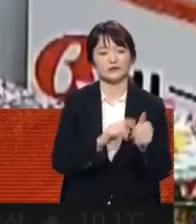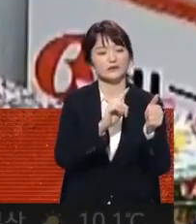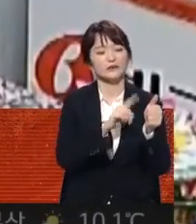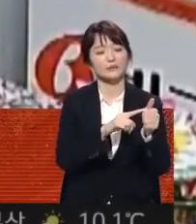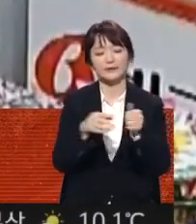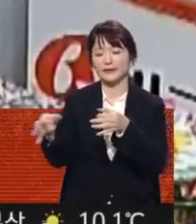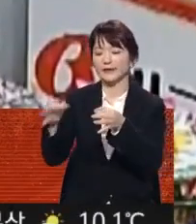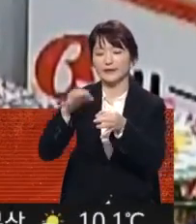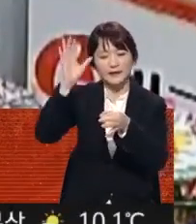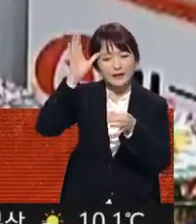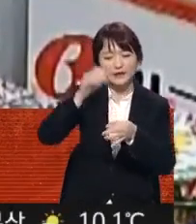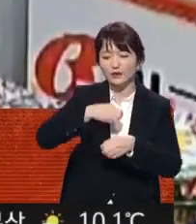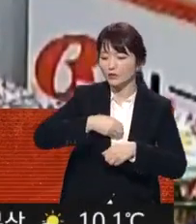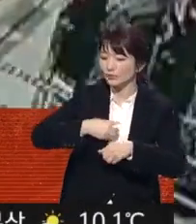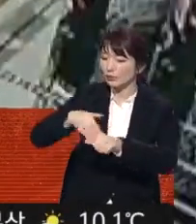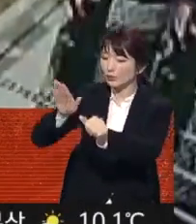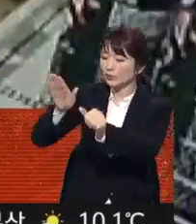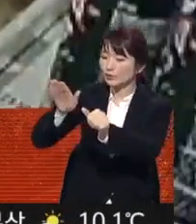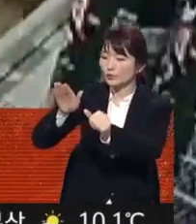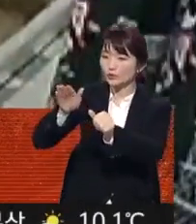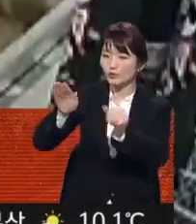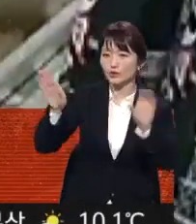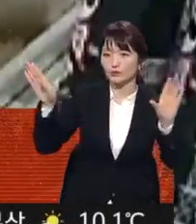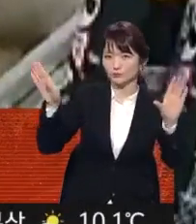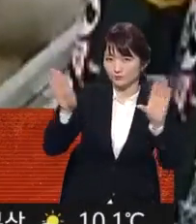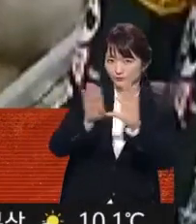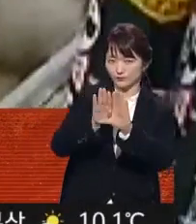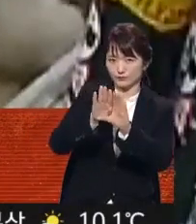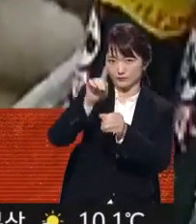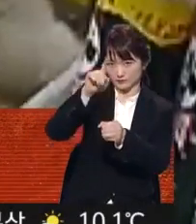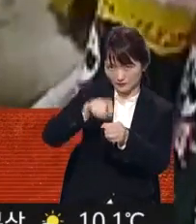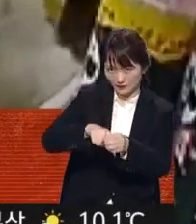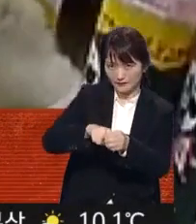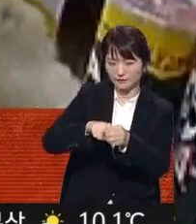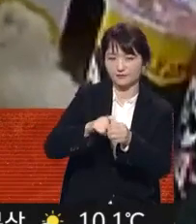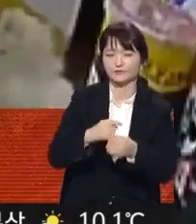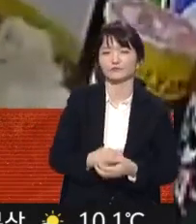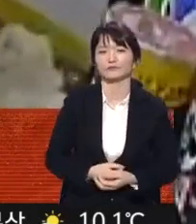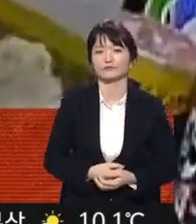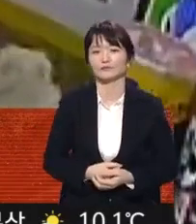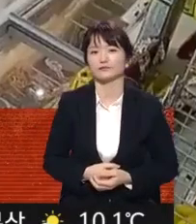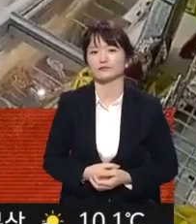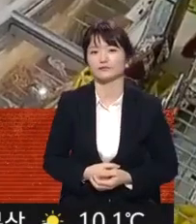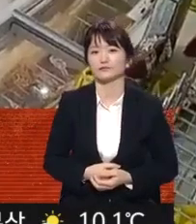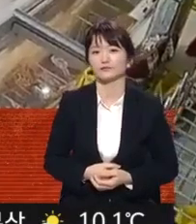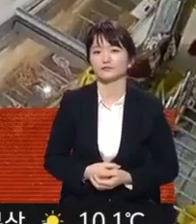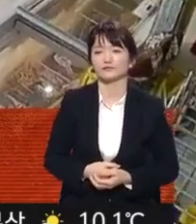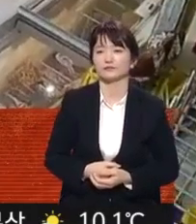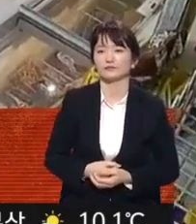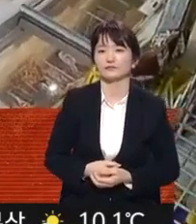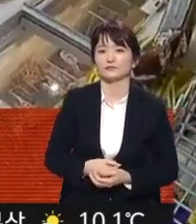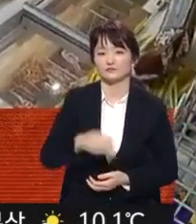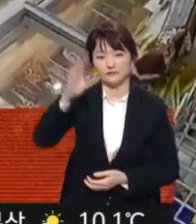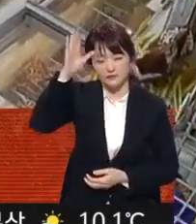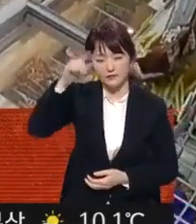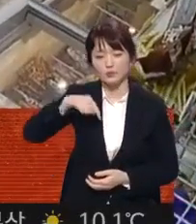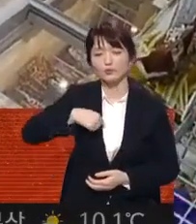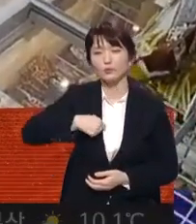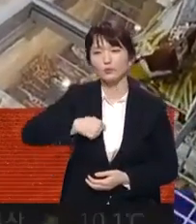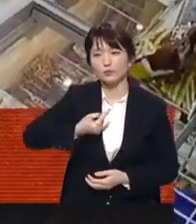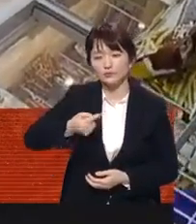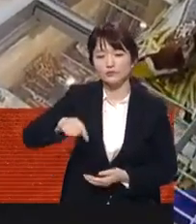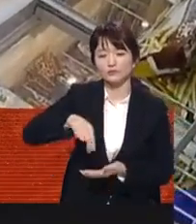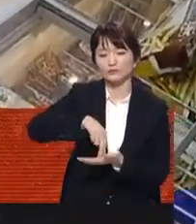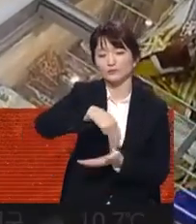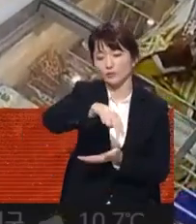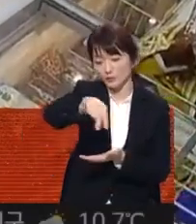점포에 풀어준 뒤에 못 나오게 문을 닫고 나가는 모습까지가 전부 담겼습니다 강아지는 가게 안에 혼자 남아서 한참 동안 내부를